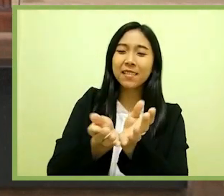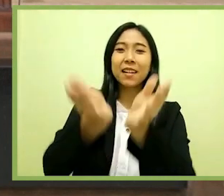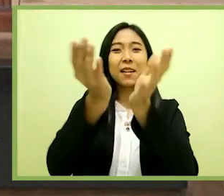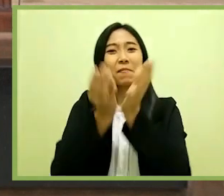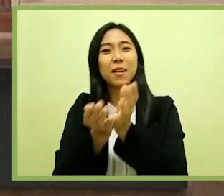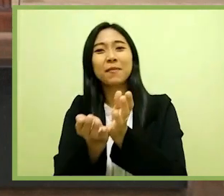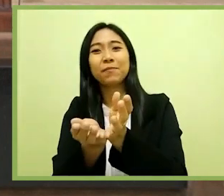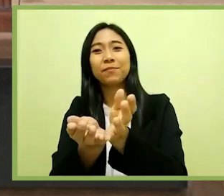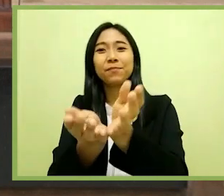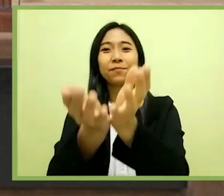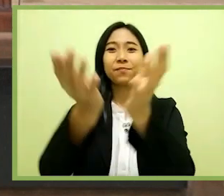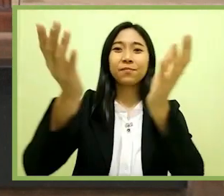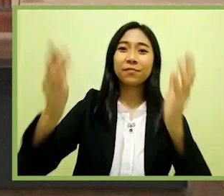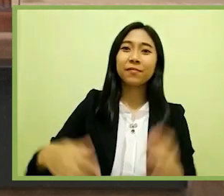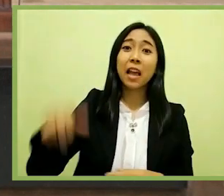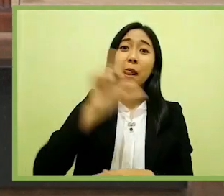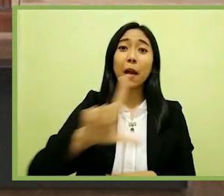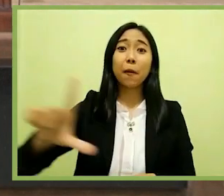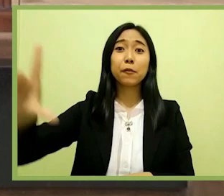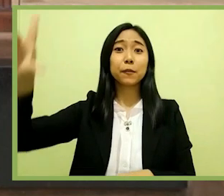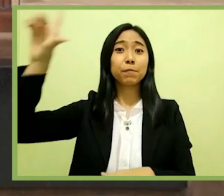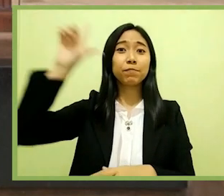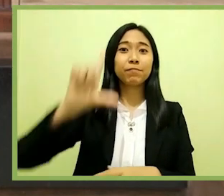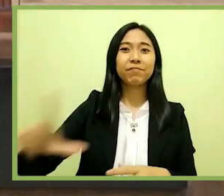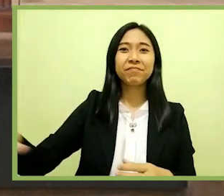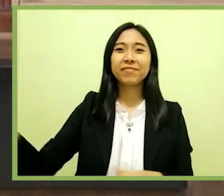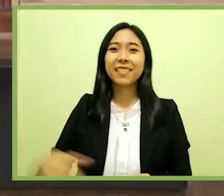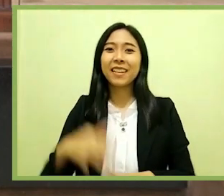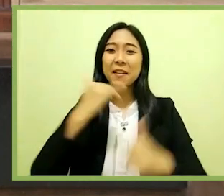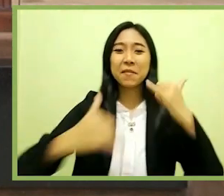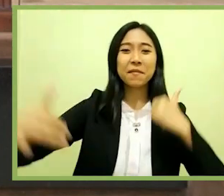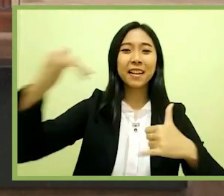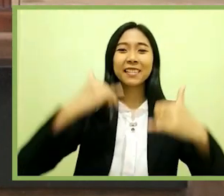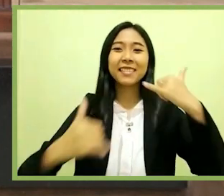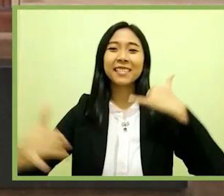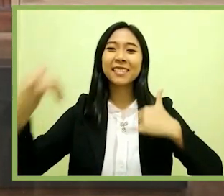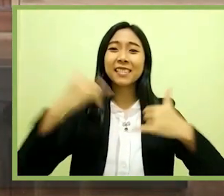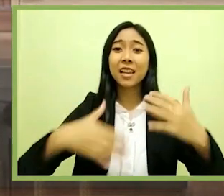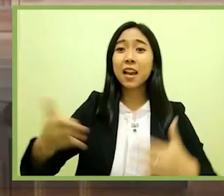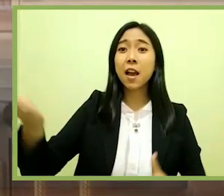Kapal-kapal, dari hutan bermain dengannya.